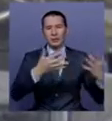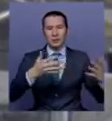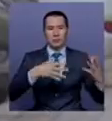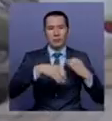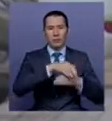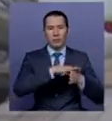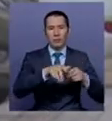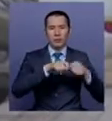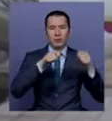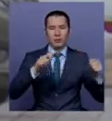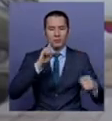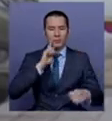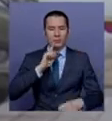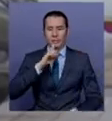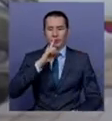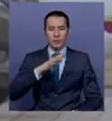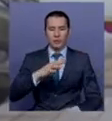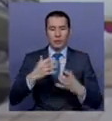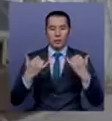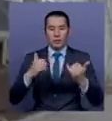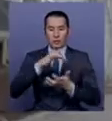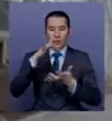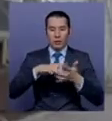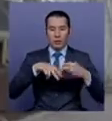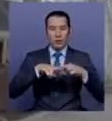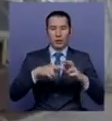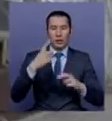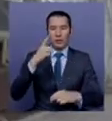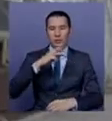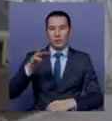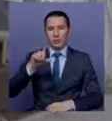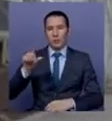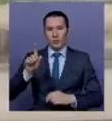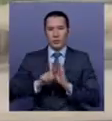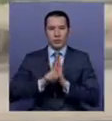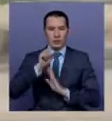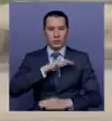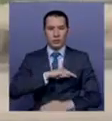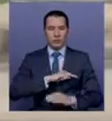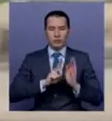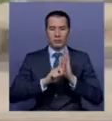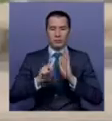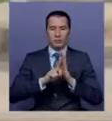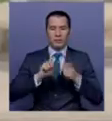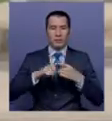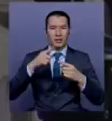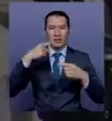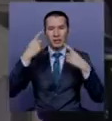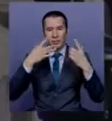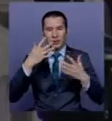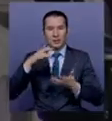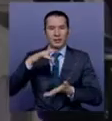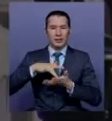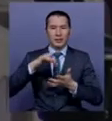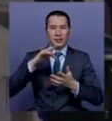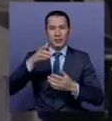мыңнан астам азамат жұмысқа шыққан. Бүгіннен бастап еліміз бойынша дүкендердің біраз ашылады. Сән салондарының, білім орталықтарының, тағы